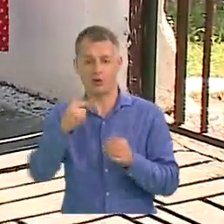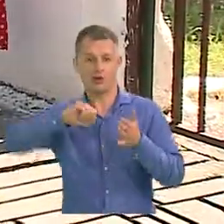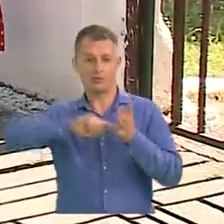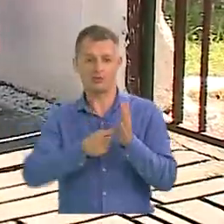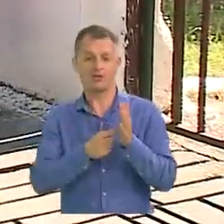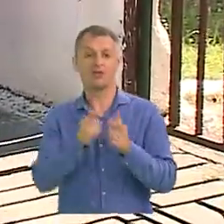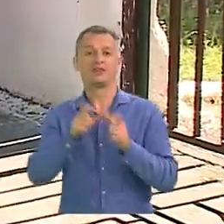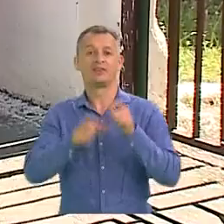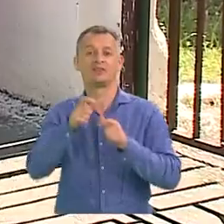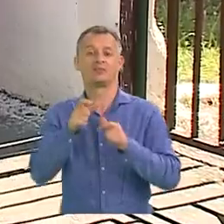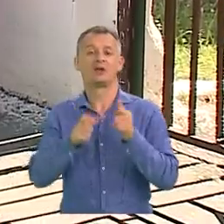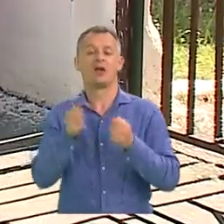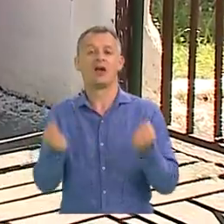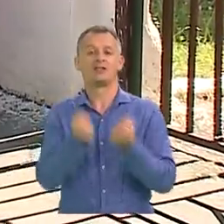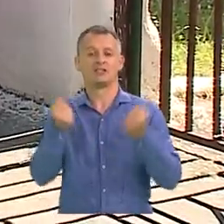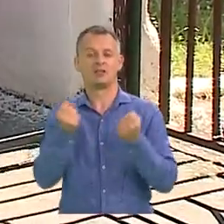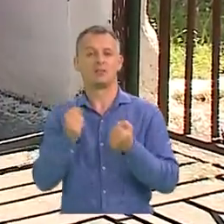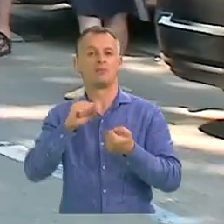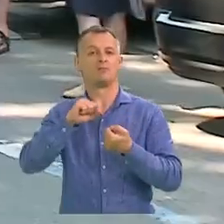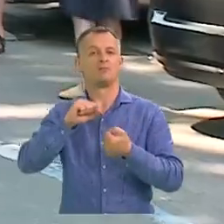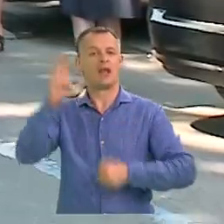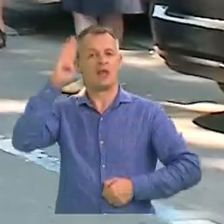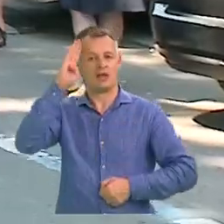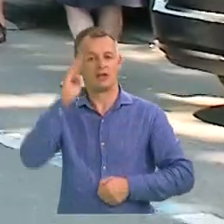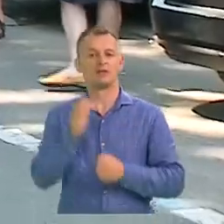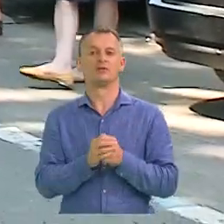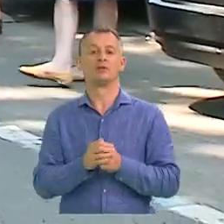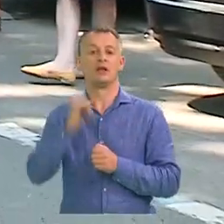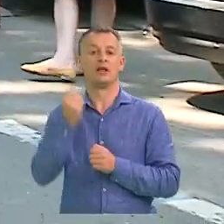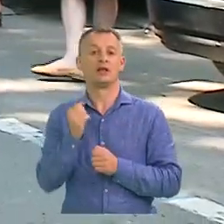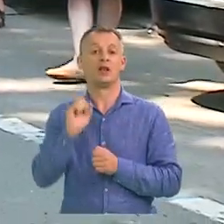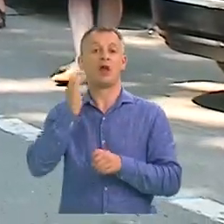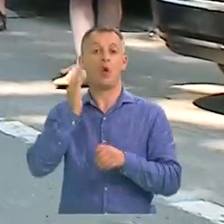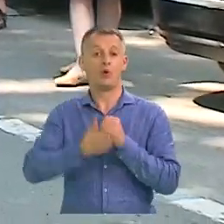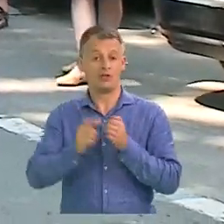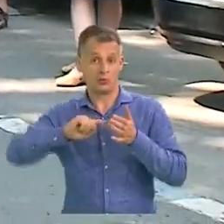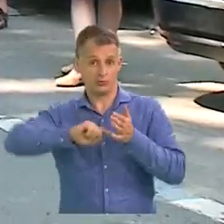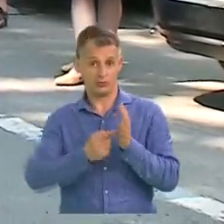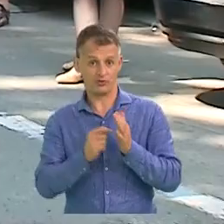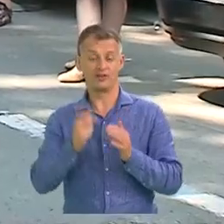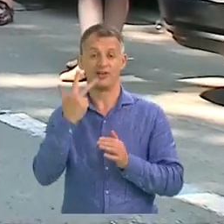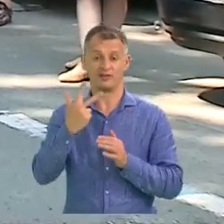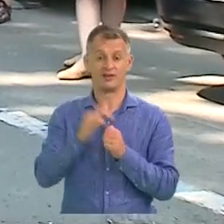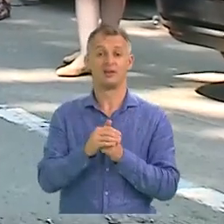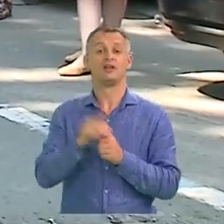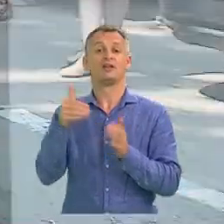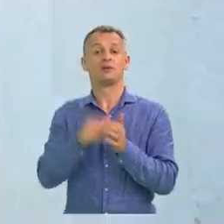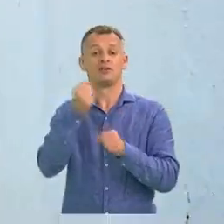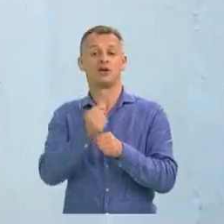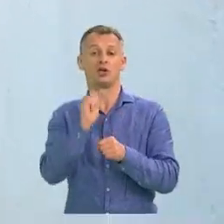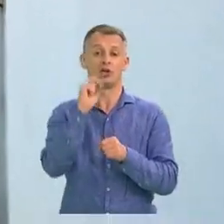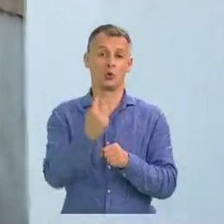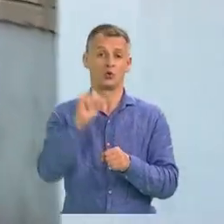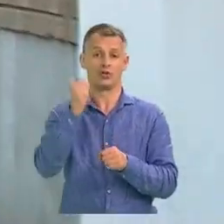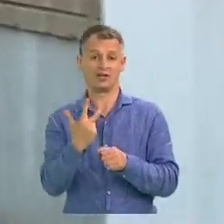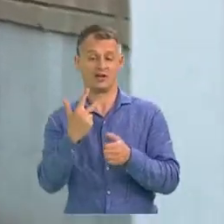acțiuni militare ale unui domnitor din secolele 15-16. La ultimul, candidații au avut de redactat un eseu de 2-3 pagini despre evoluția